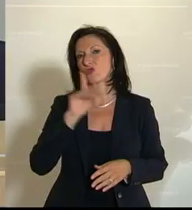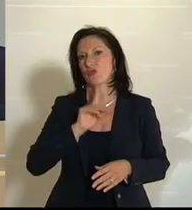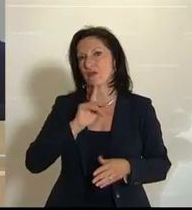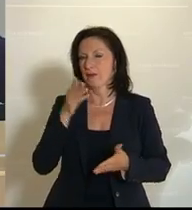abgelehnt. Und gut machen Wir Vielen Dank.